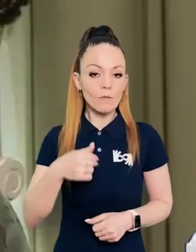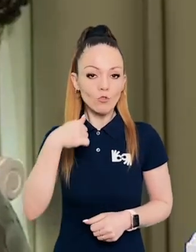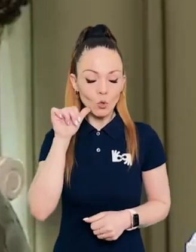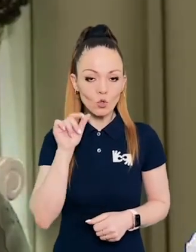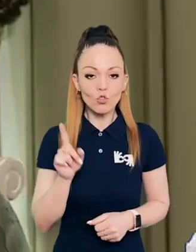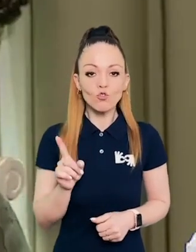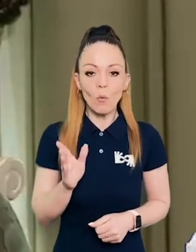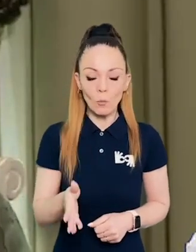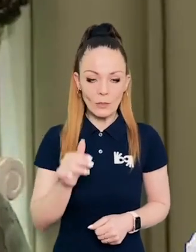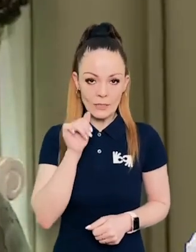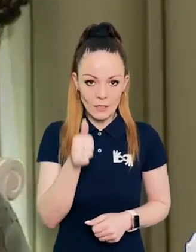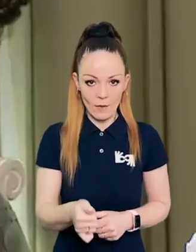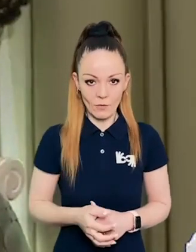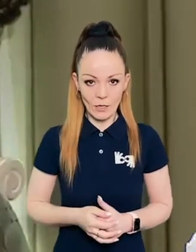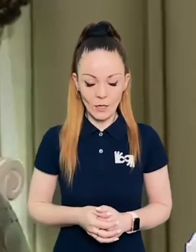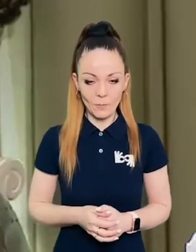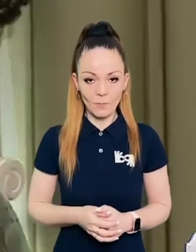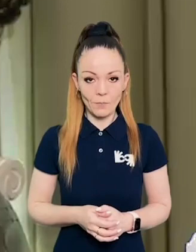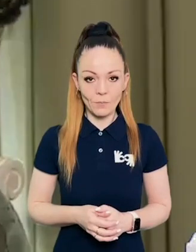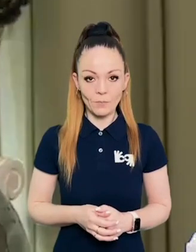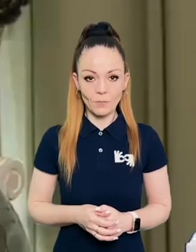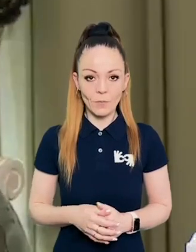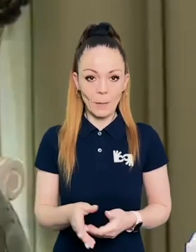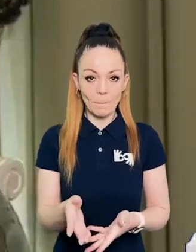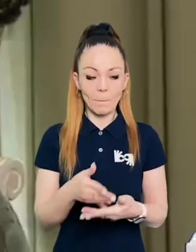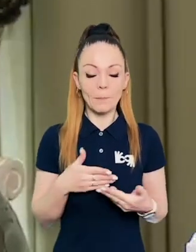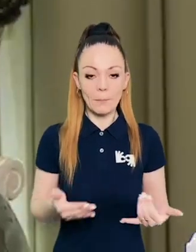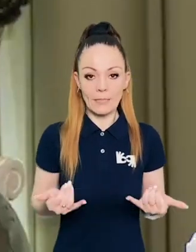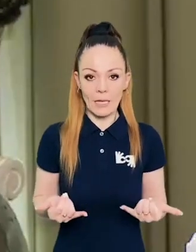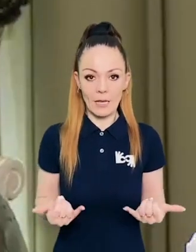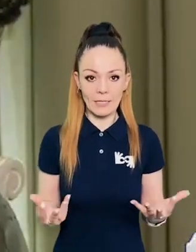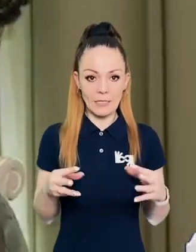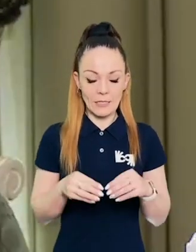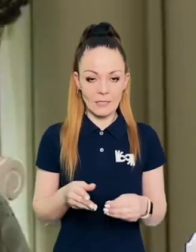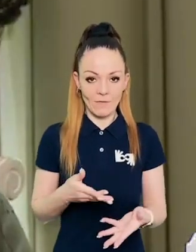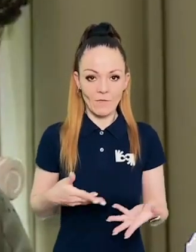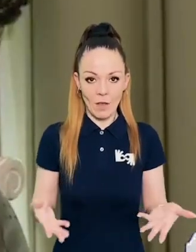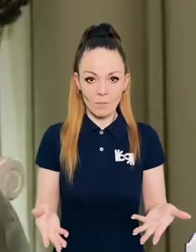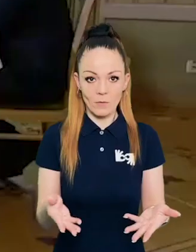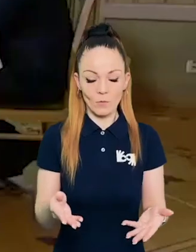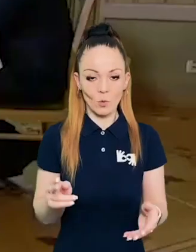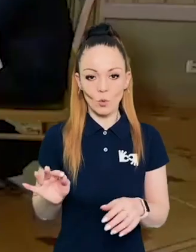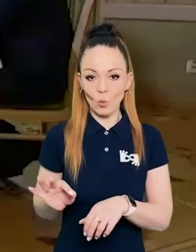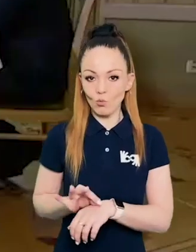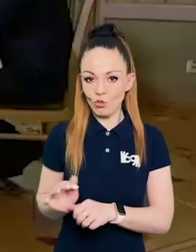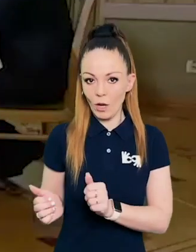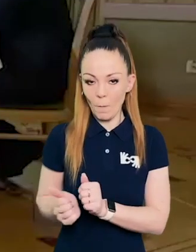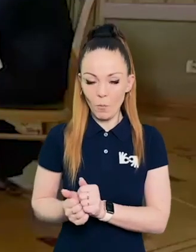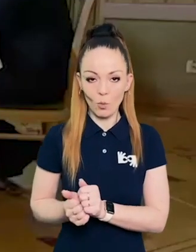Що було вчора і що буде завтра. Ми